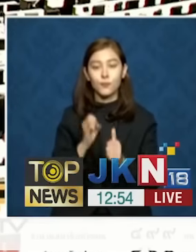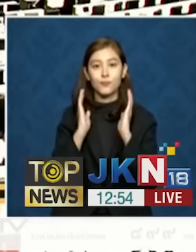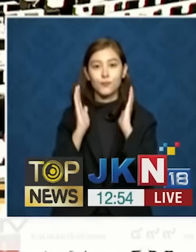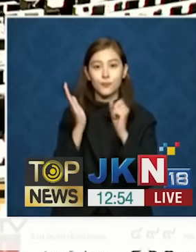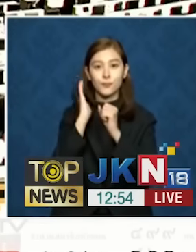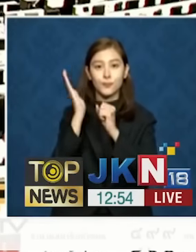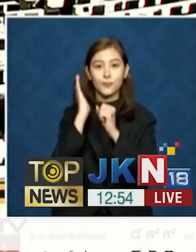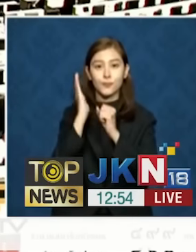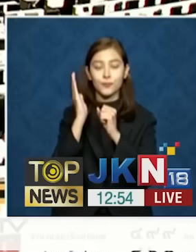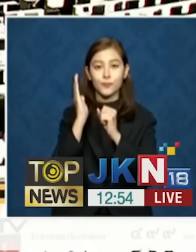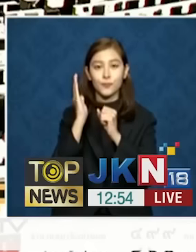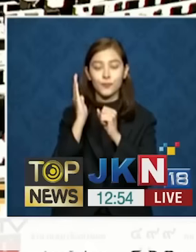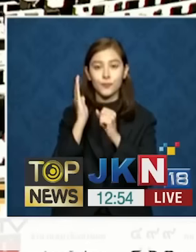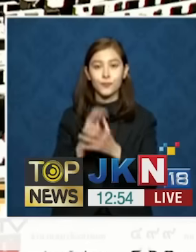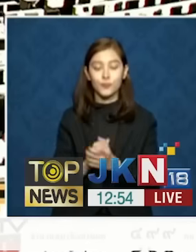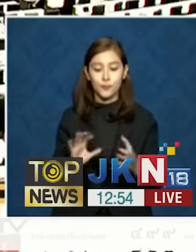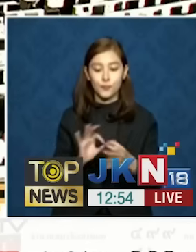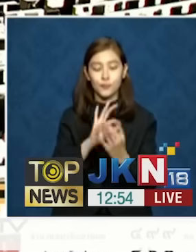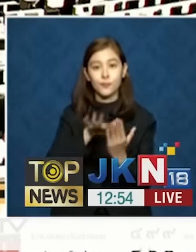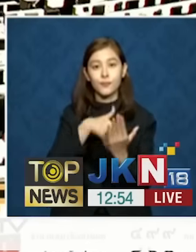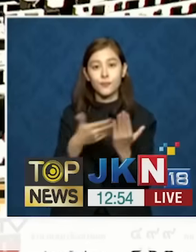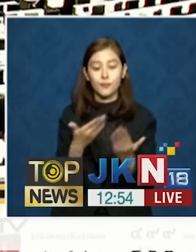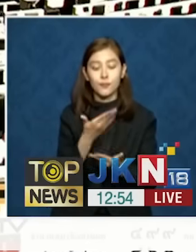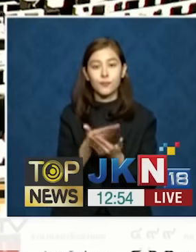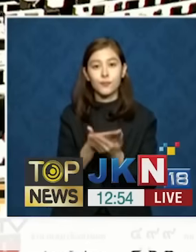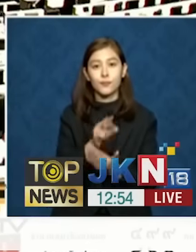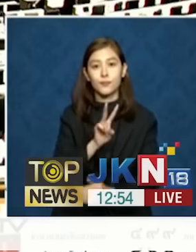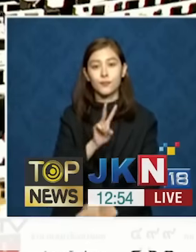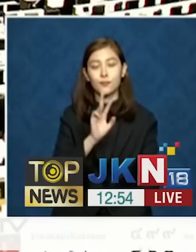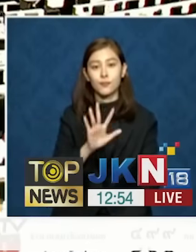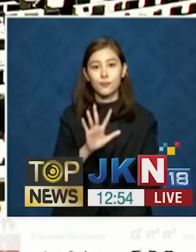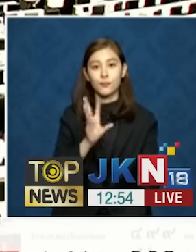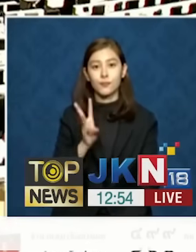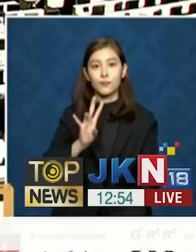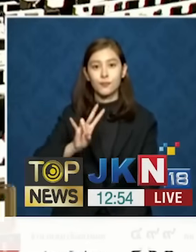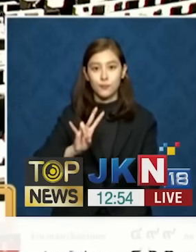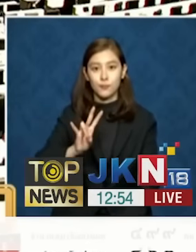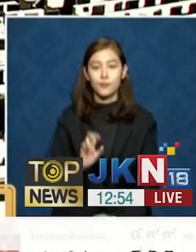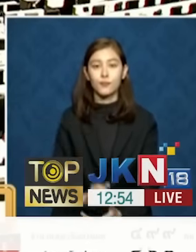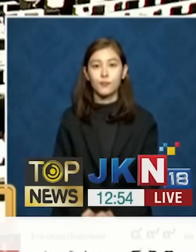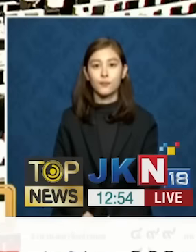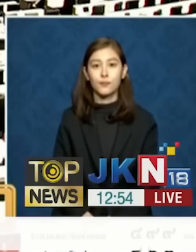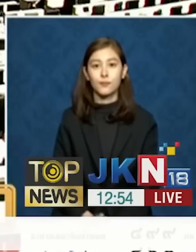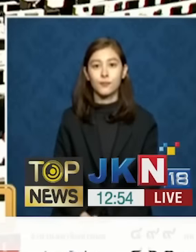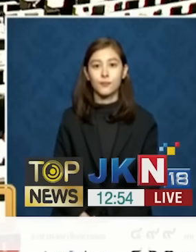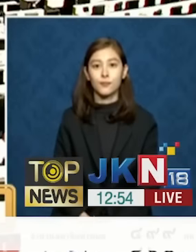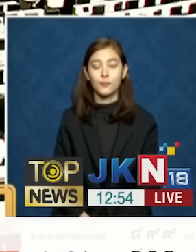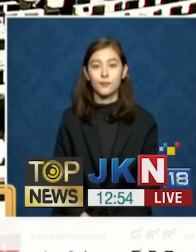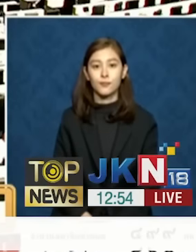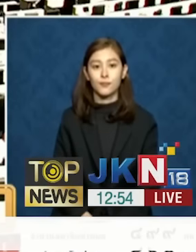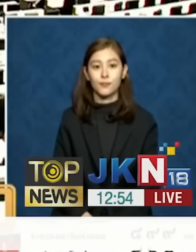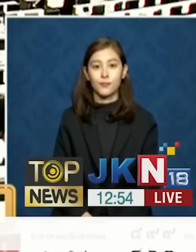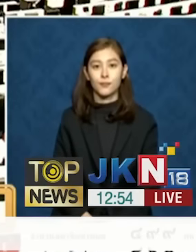อ้โหน้องบุ้ยเธอใจร้ายกับพี่มาก เป็นจังหวะที่แบบว่าจบพอดี คือผมเนี่ยเป็นที่โปรยไว้เมื่อวานนี้เราสาม